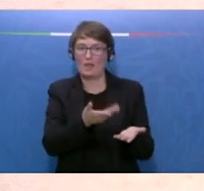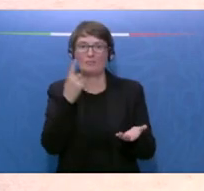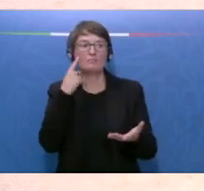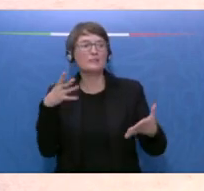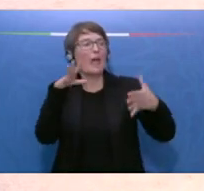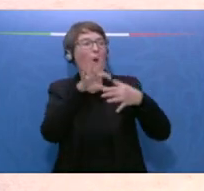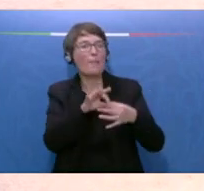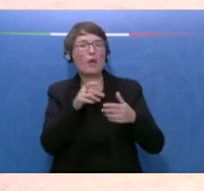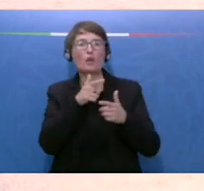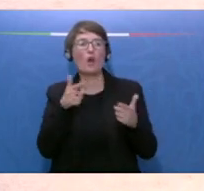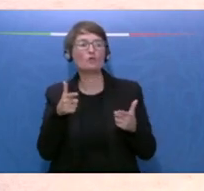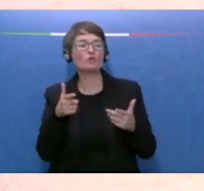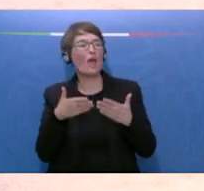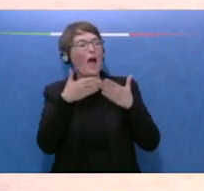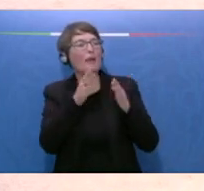enter